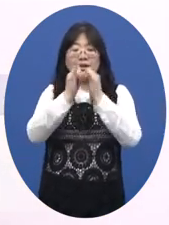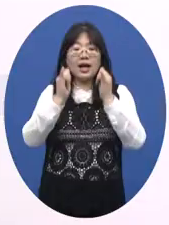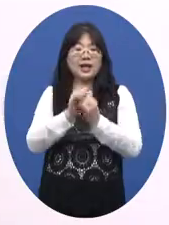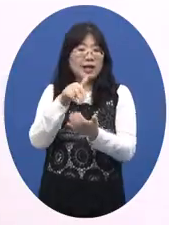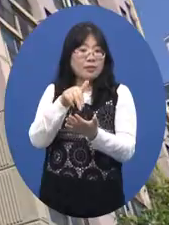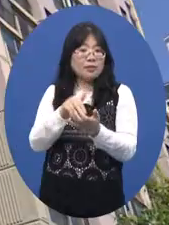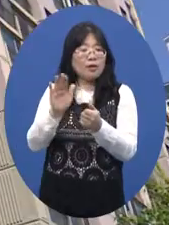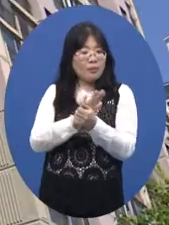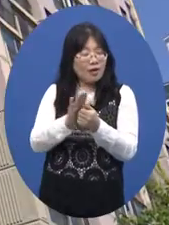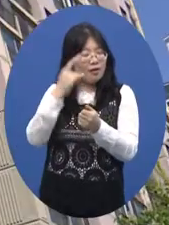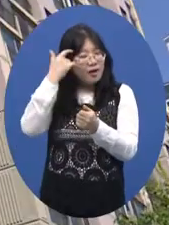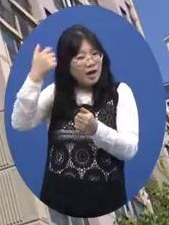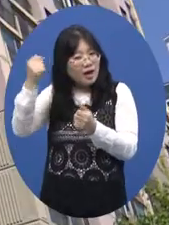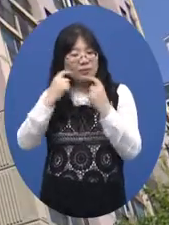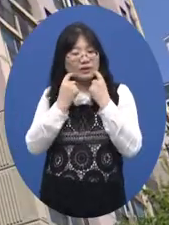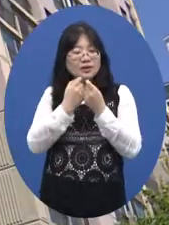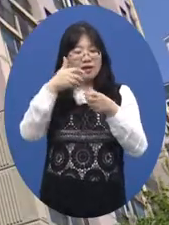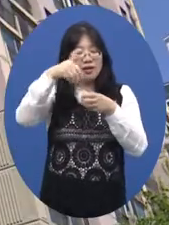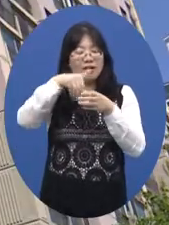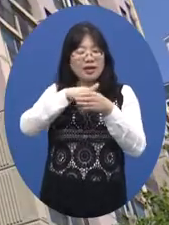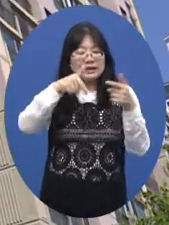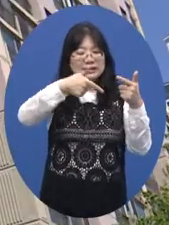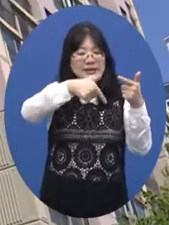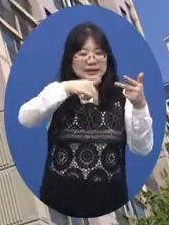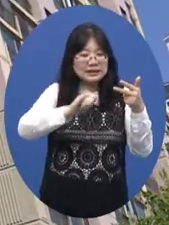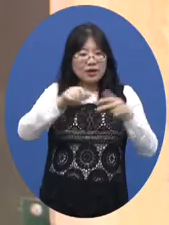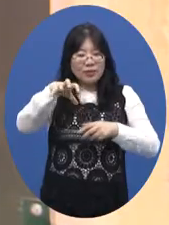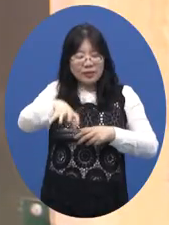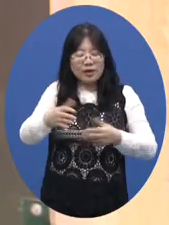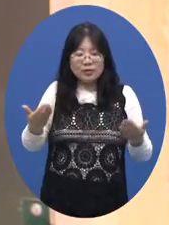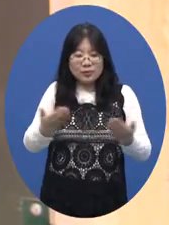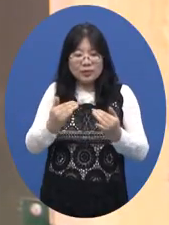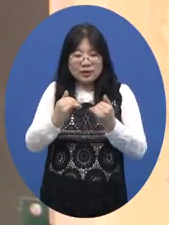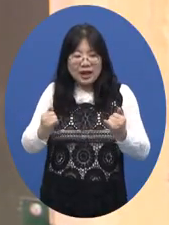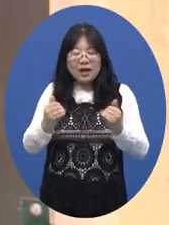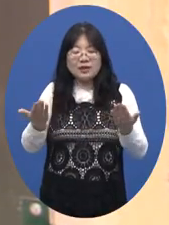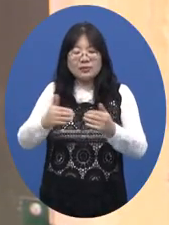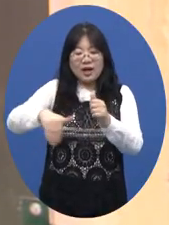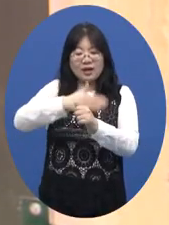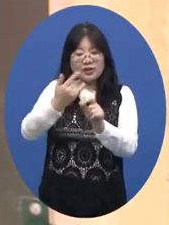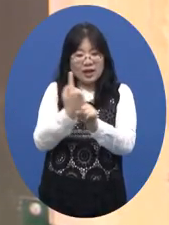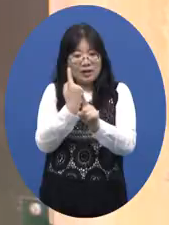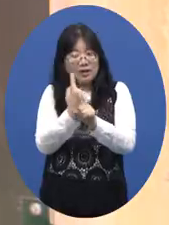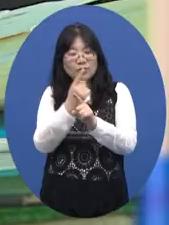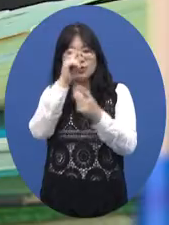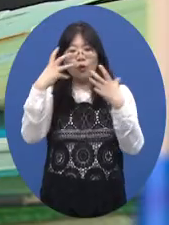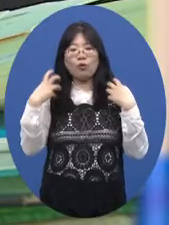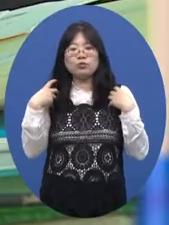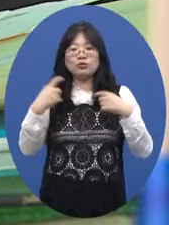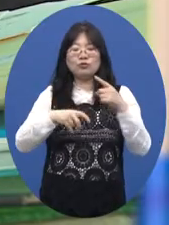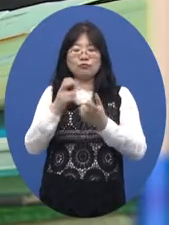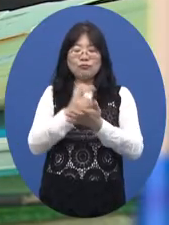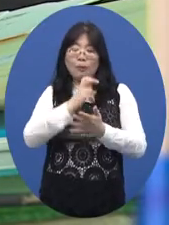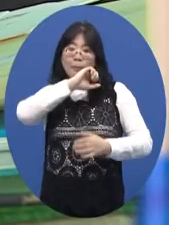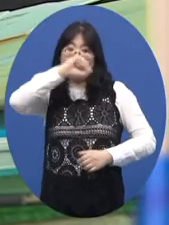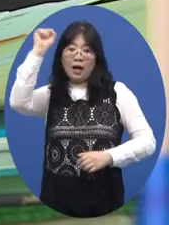배려라고 생각합니다. 민선 7기 경기도의 현장 노동자 근무 환경 개선 정책이 정부 정책으로 결실을